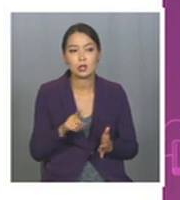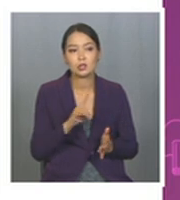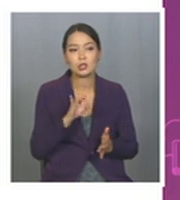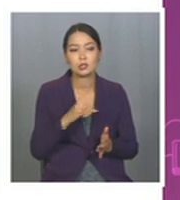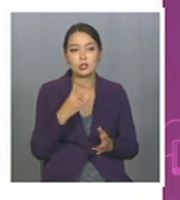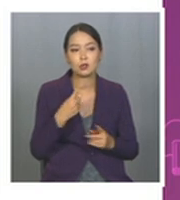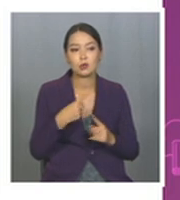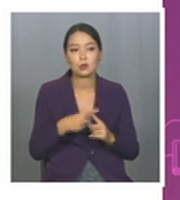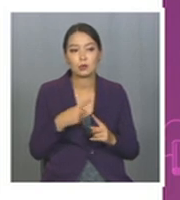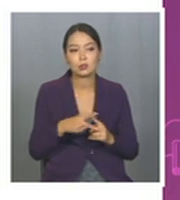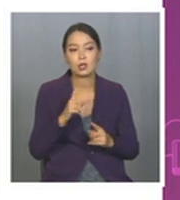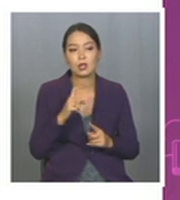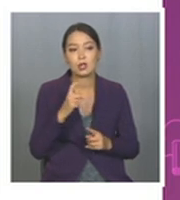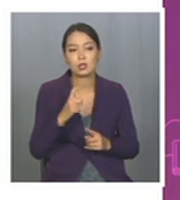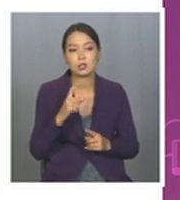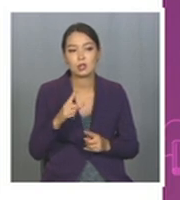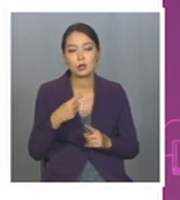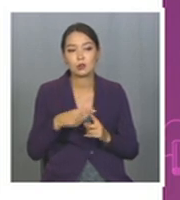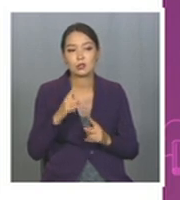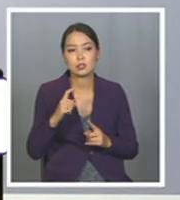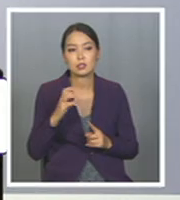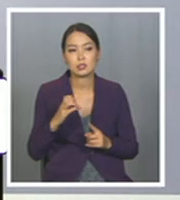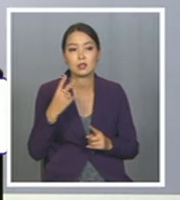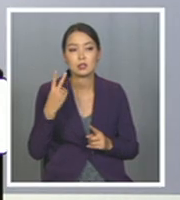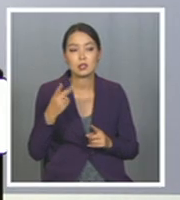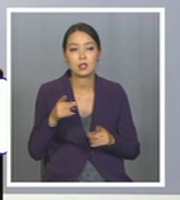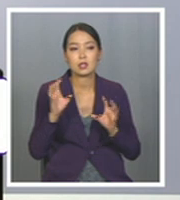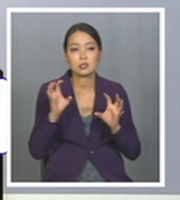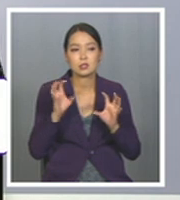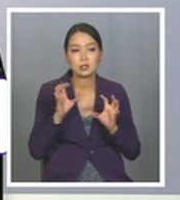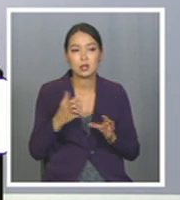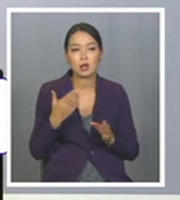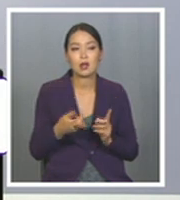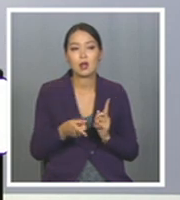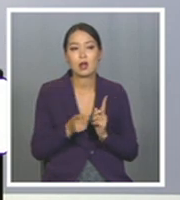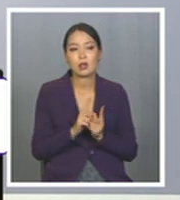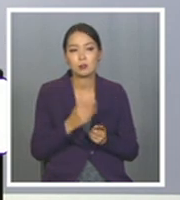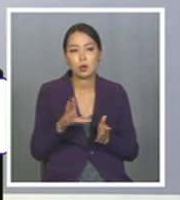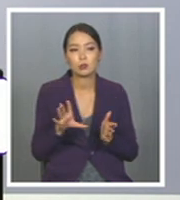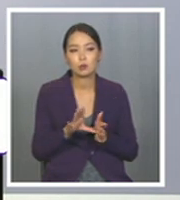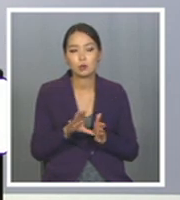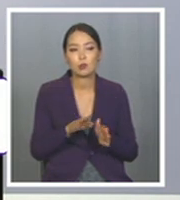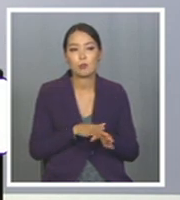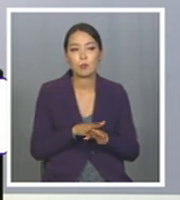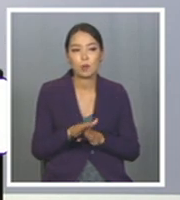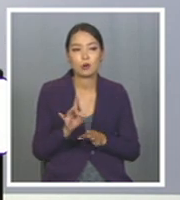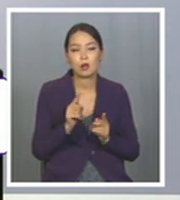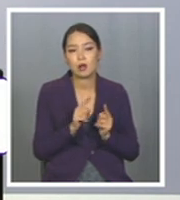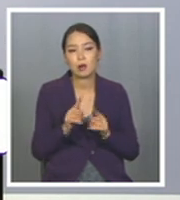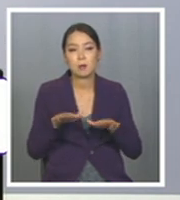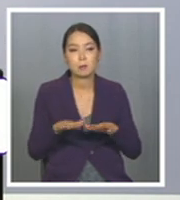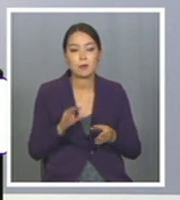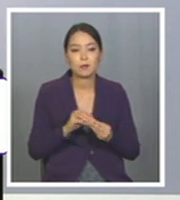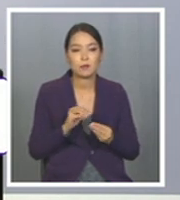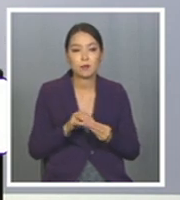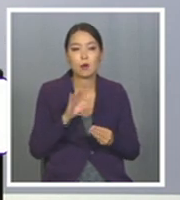минус X-сының квадратына тең болады. Бұл заңдылықты айнымалы тоқтың толық тізбегі үшін Ом заңы деп атаймыз.